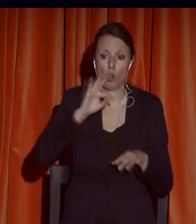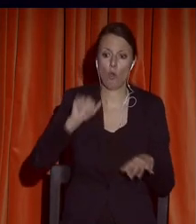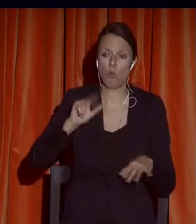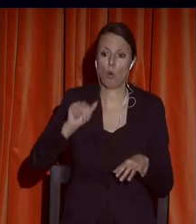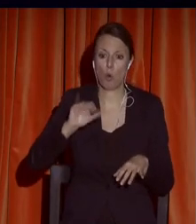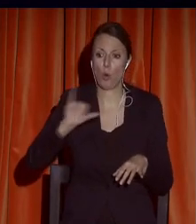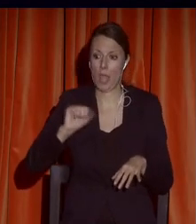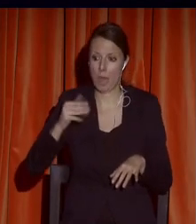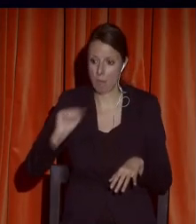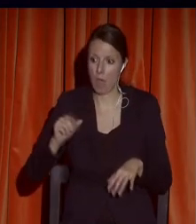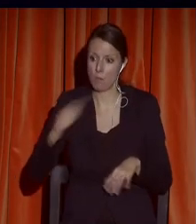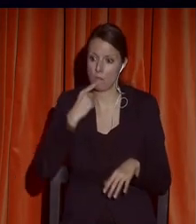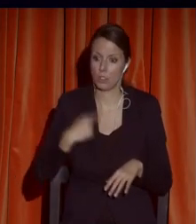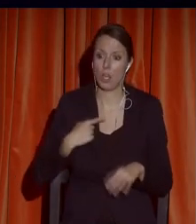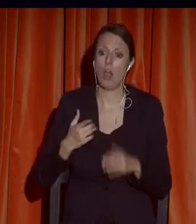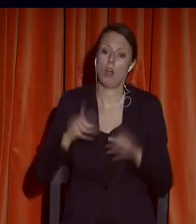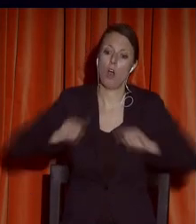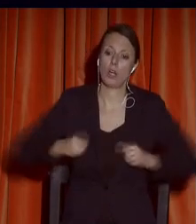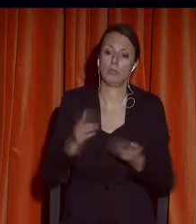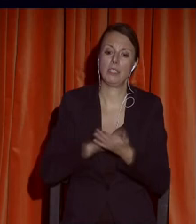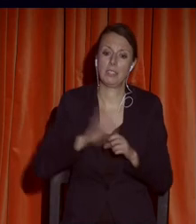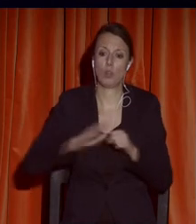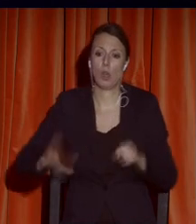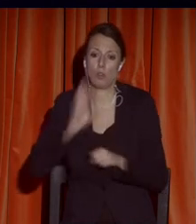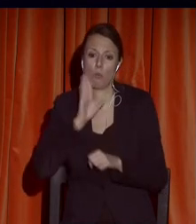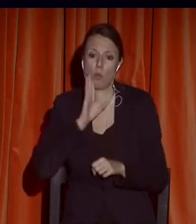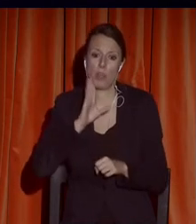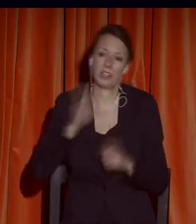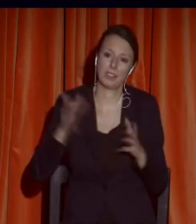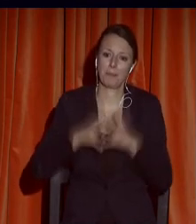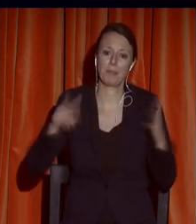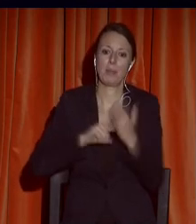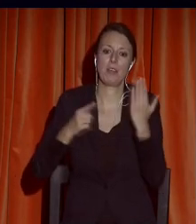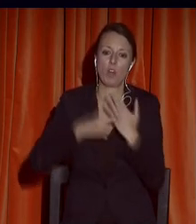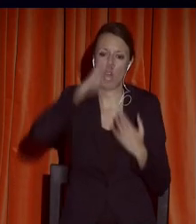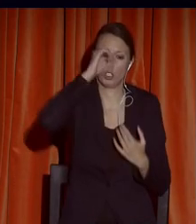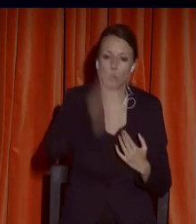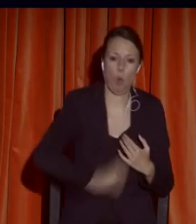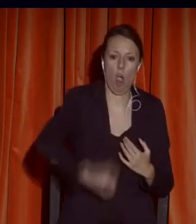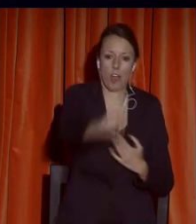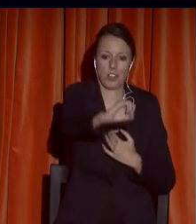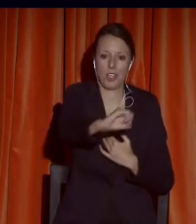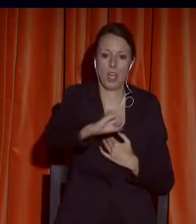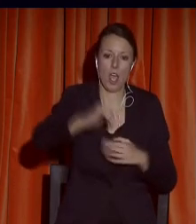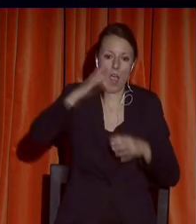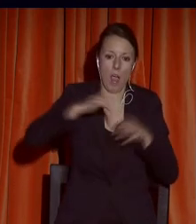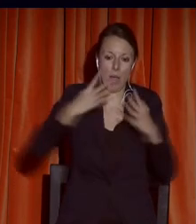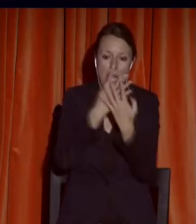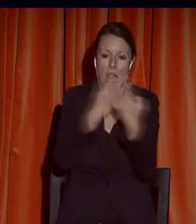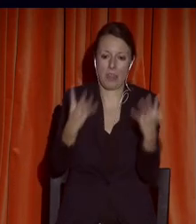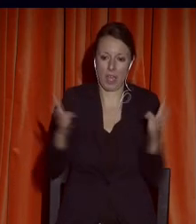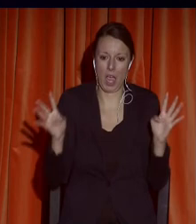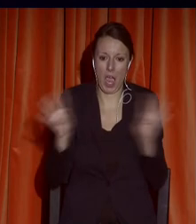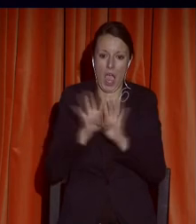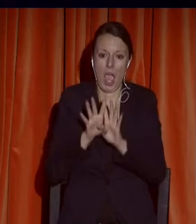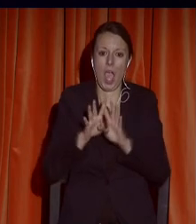organizacje międzynarodowe to jest taki słoń w klatce, która jest zasłonięta czarną szybą. Słoń się nie może w środku ruszyć, ale nikt do